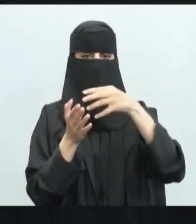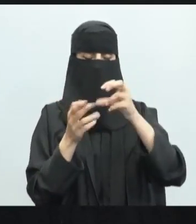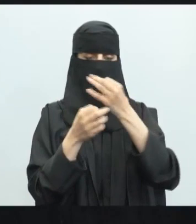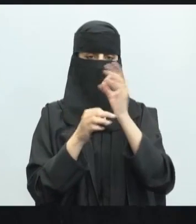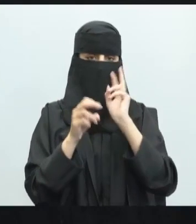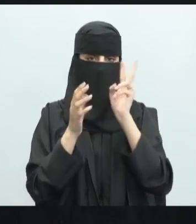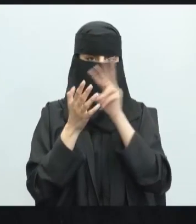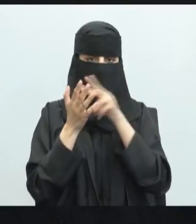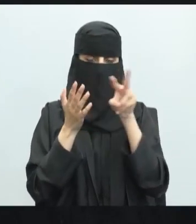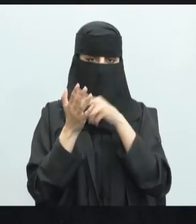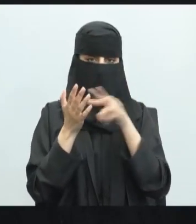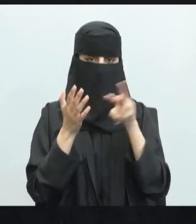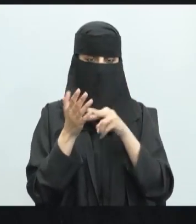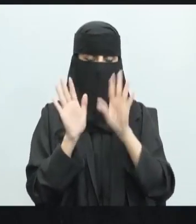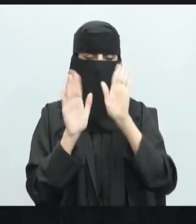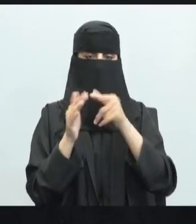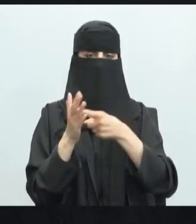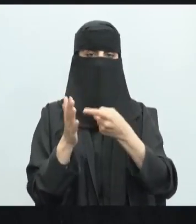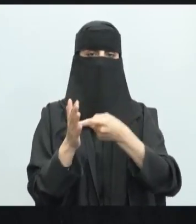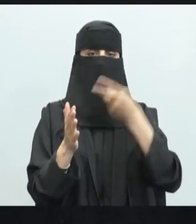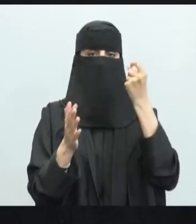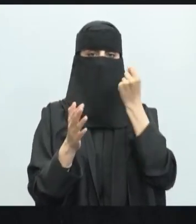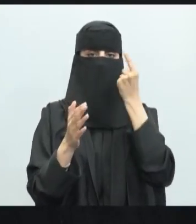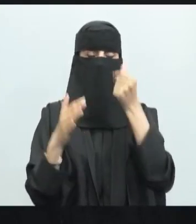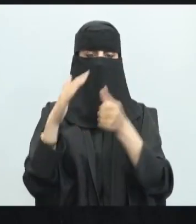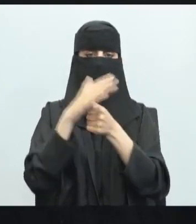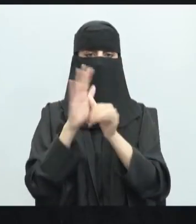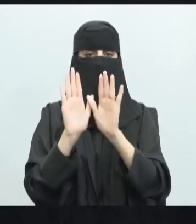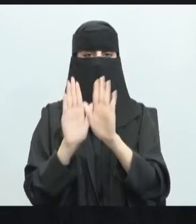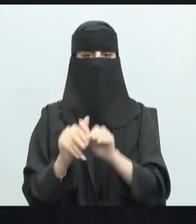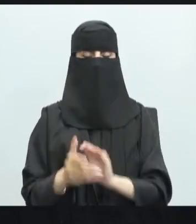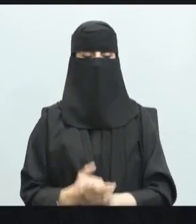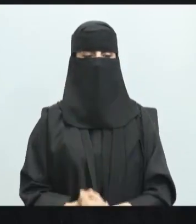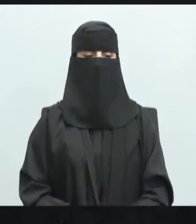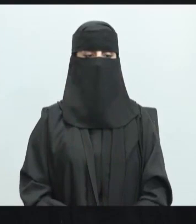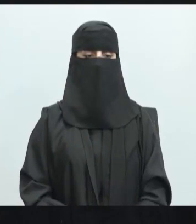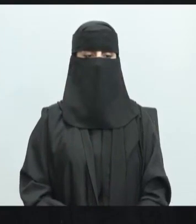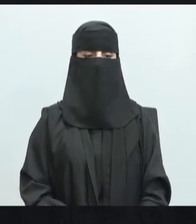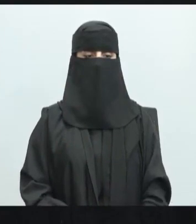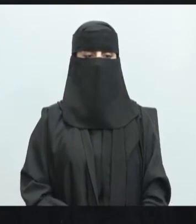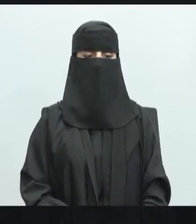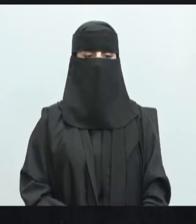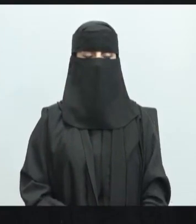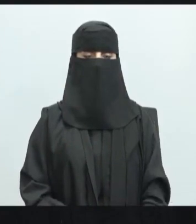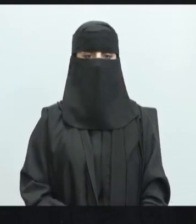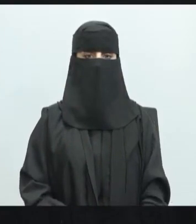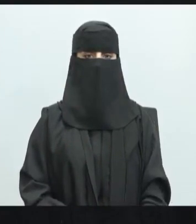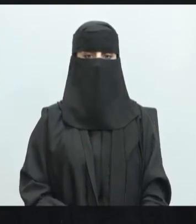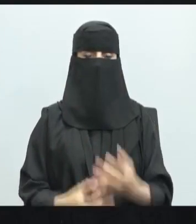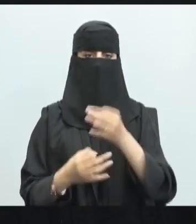في هذه المواضع وستجدون أن هذه الفكرة الرئيسة ستكون ملمة